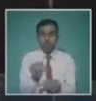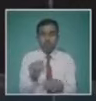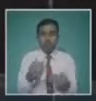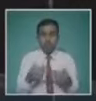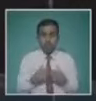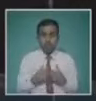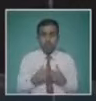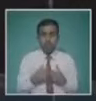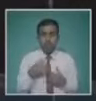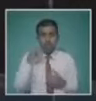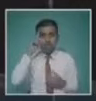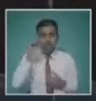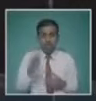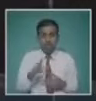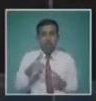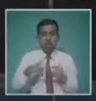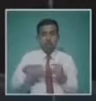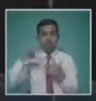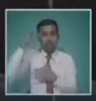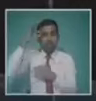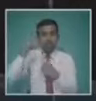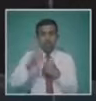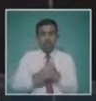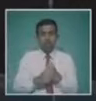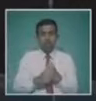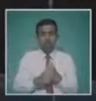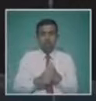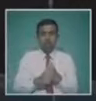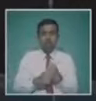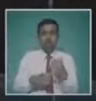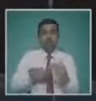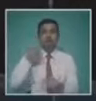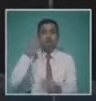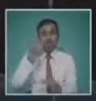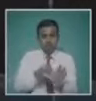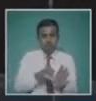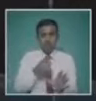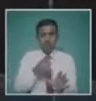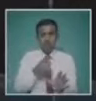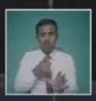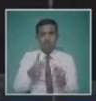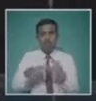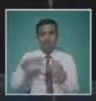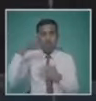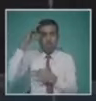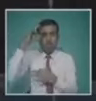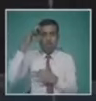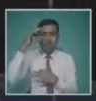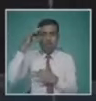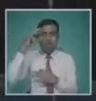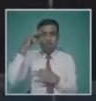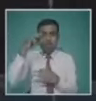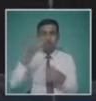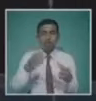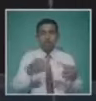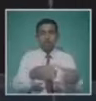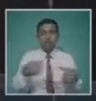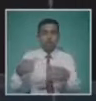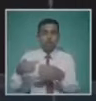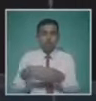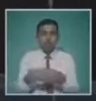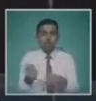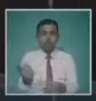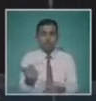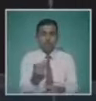අපි බලාපොරොත්තු වෙනවා විශ්වවිද්‍යාලය නිර්මාණය කරනවා. ලබන අවුරුද්ද තුල ඒ විශ්වවිද්‍යාලයේ පීඨ